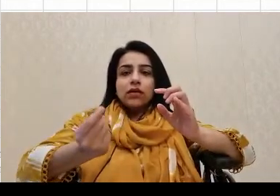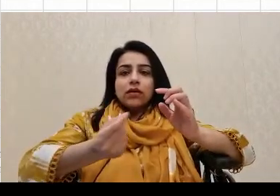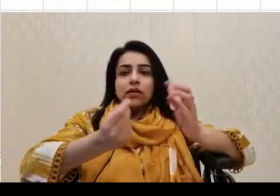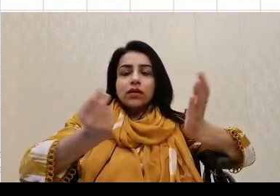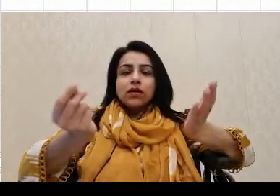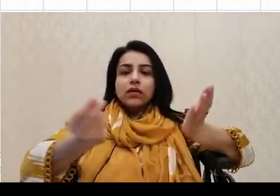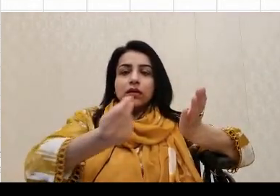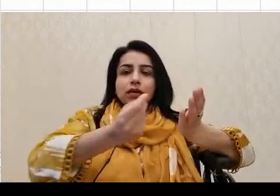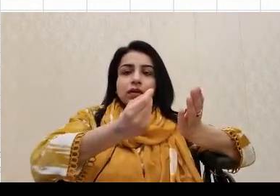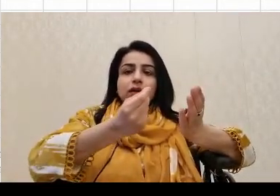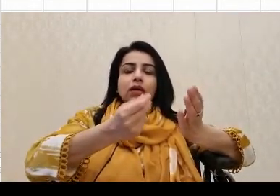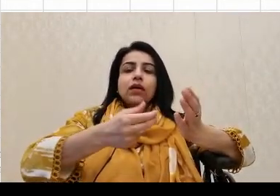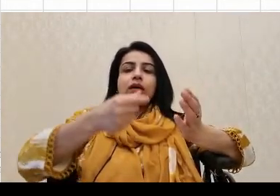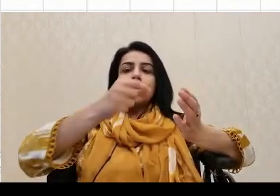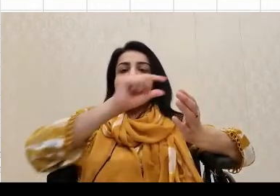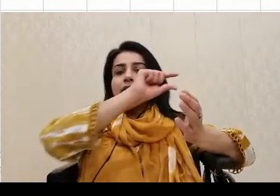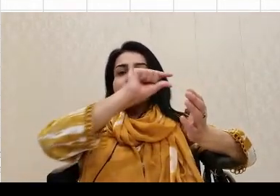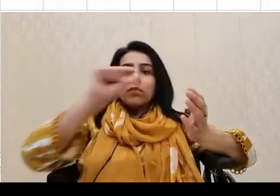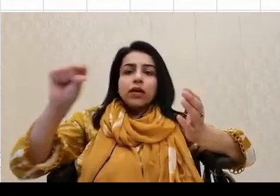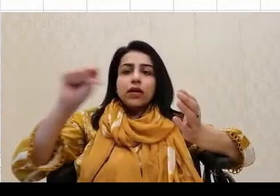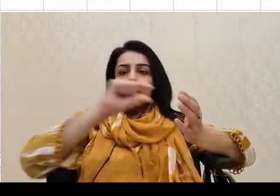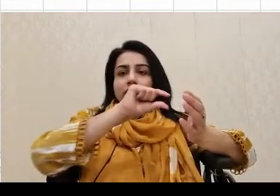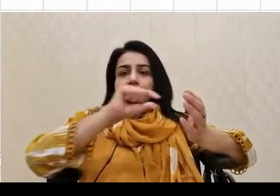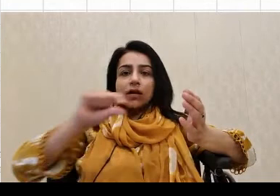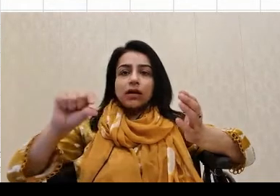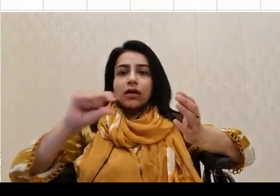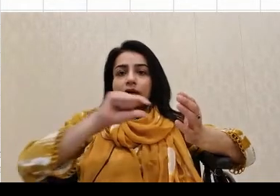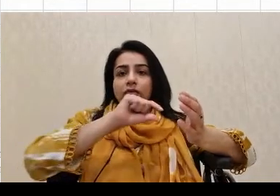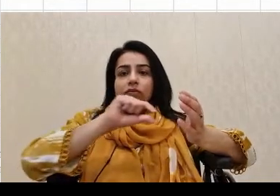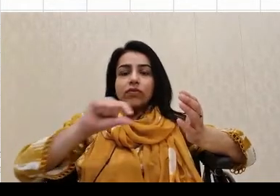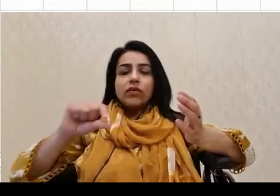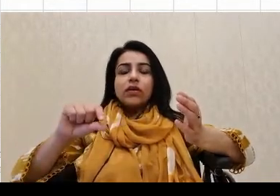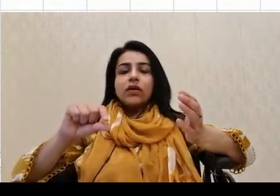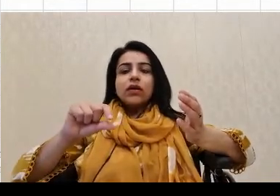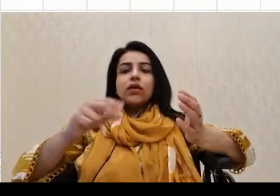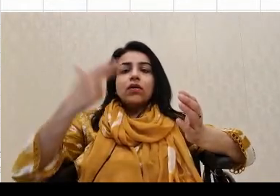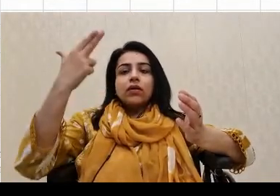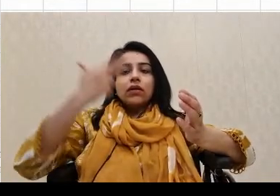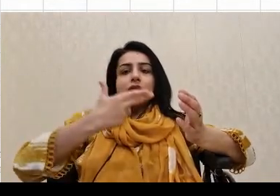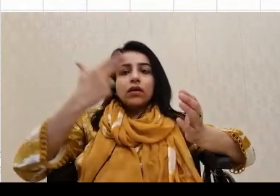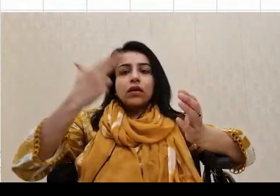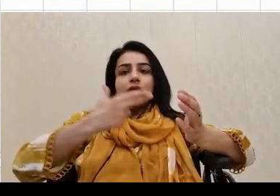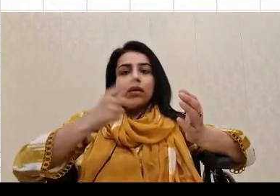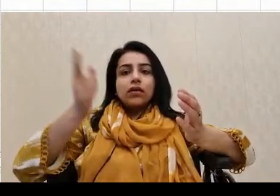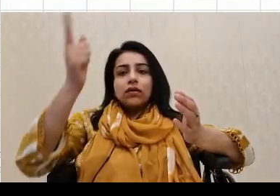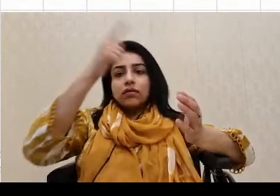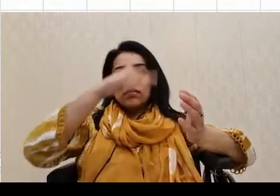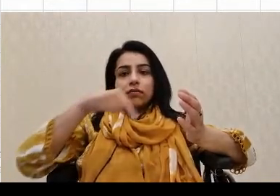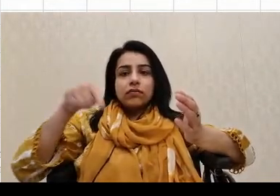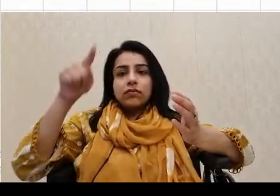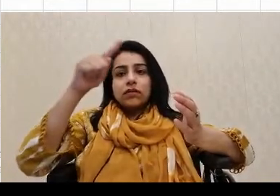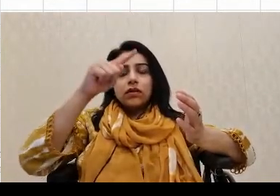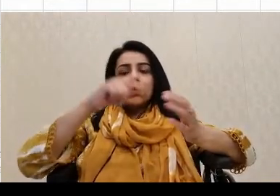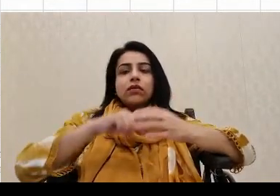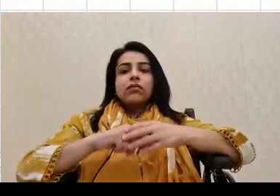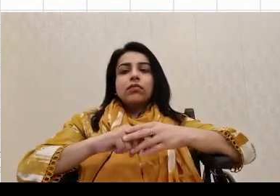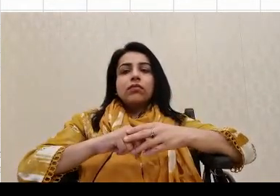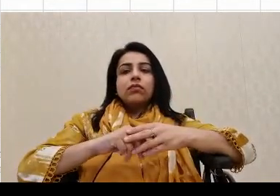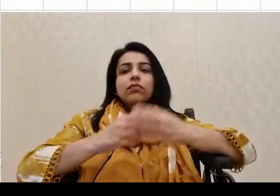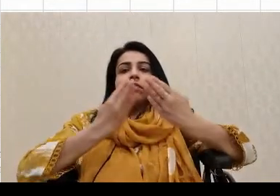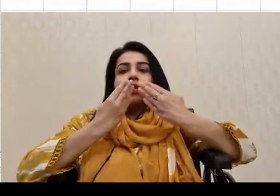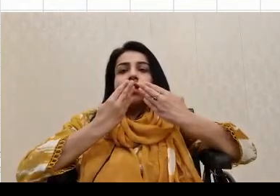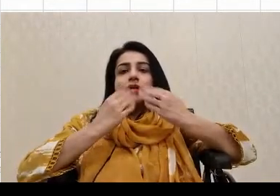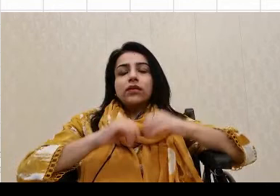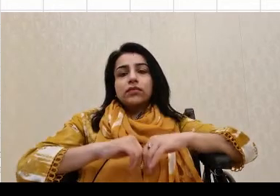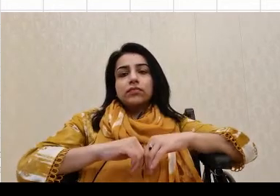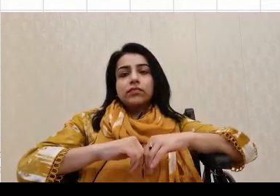भी लिखाई थी, उसके साथ हमने जो भी एप्लीकेशंस, पैराग्राफ्स, लेटर्स और उनको